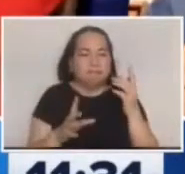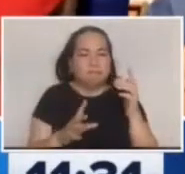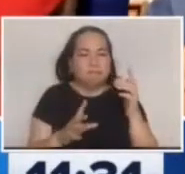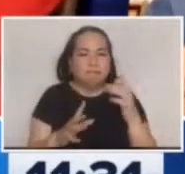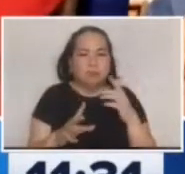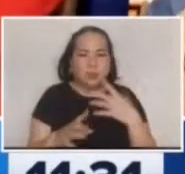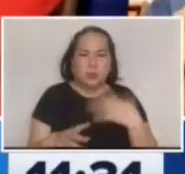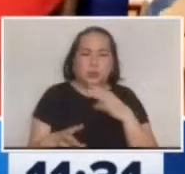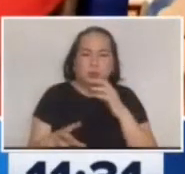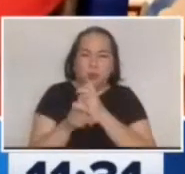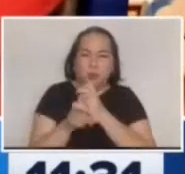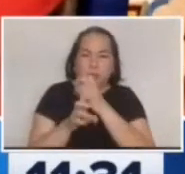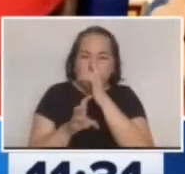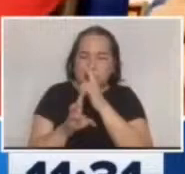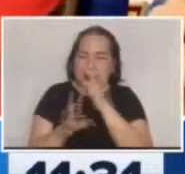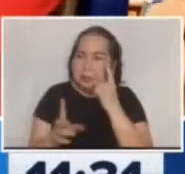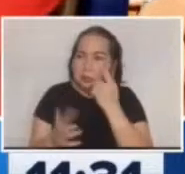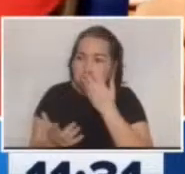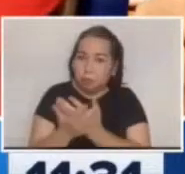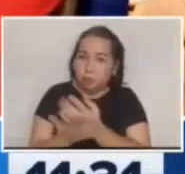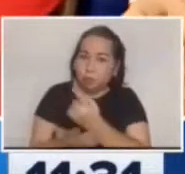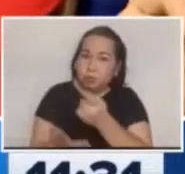Nung Sabado, nung May 1,